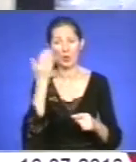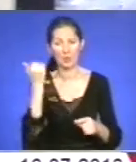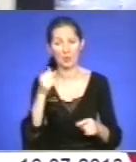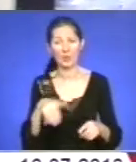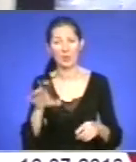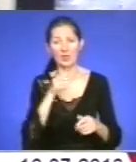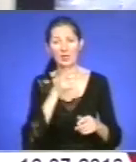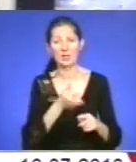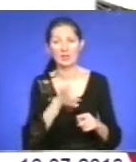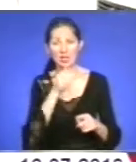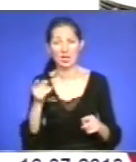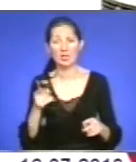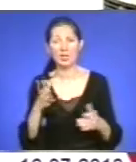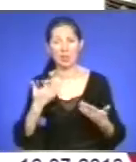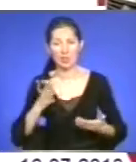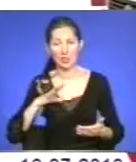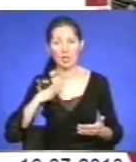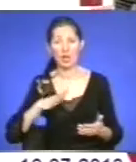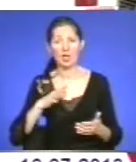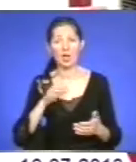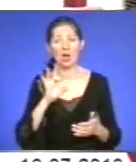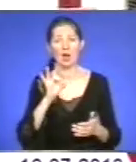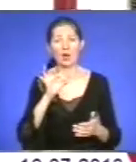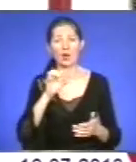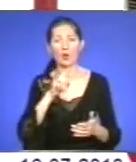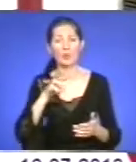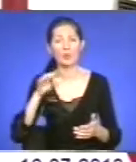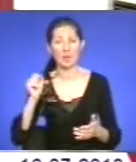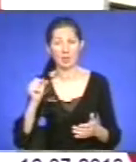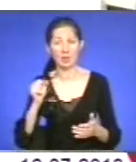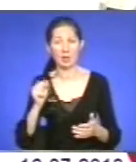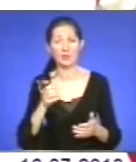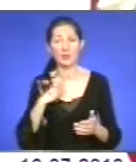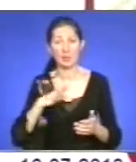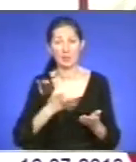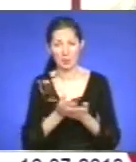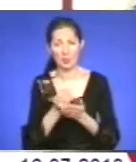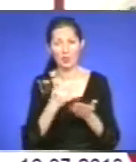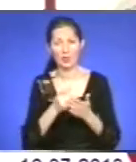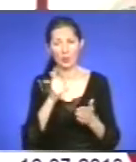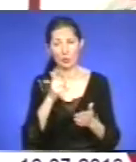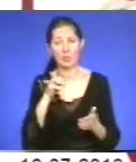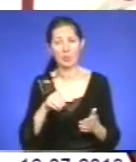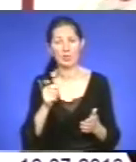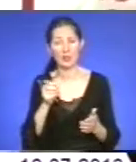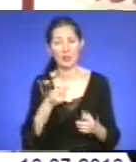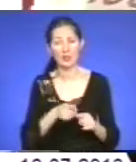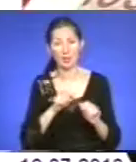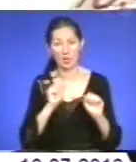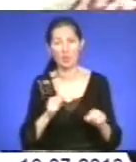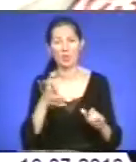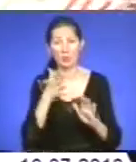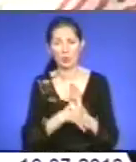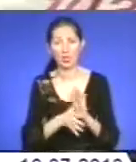на розмитнення машин. За зберігання авто на складах заплатили майже 11 тисяч гривень, які також могли витратити на